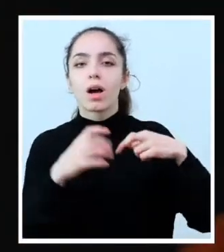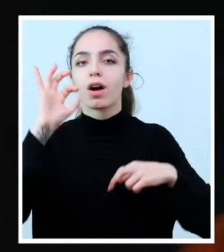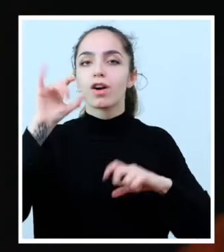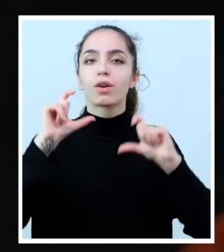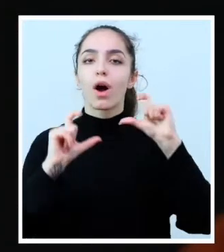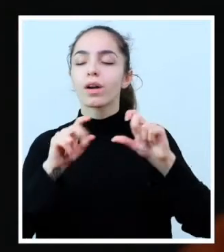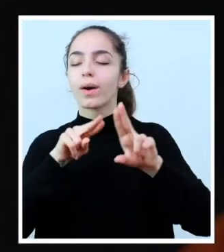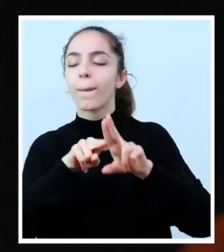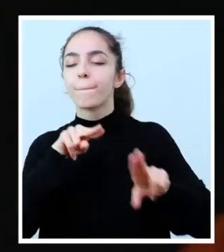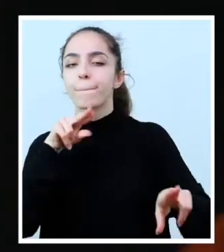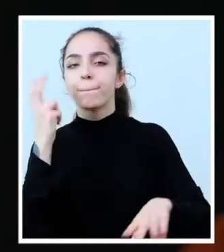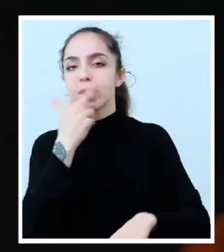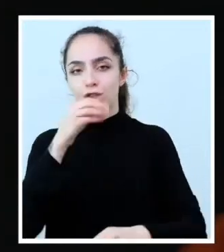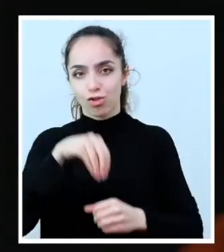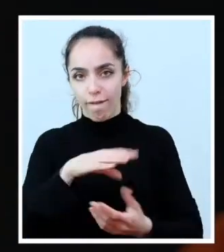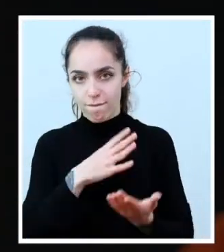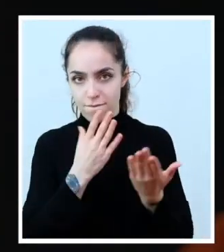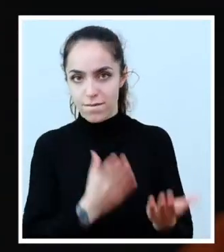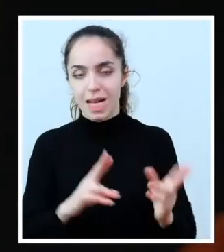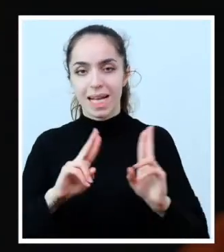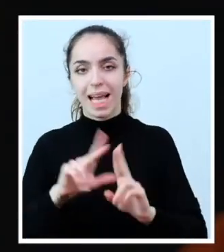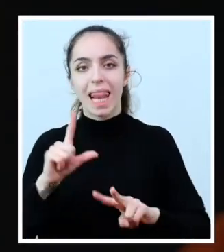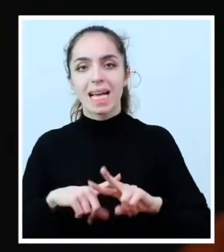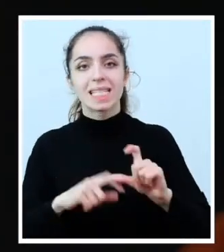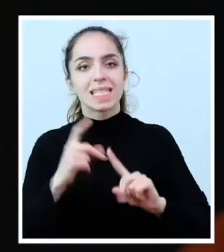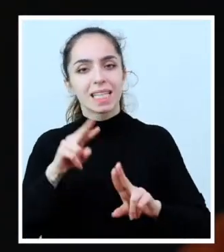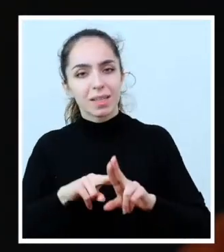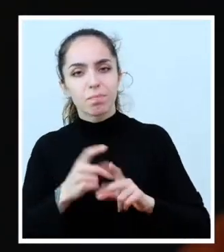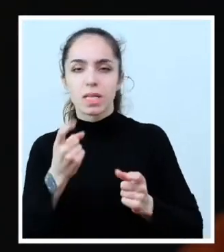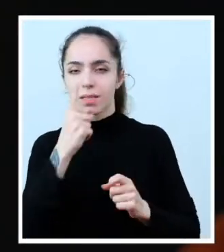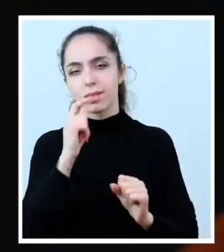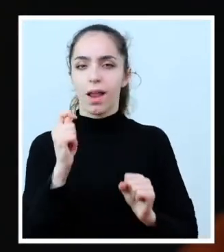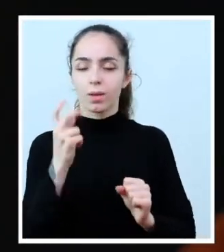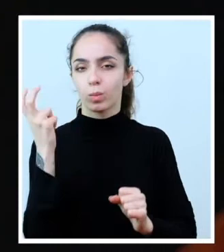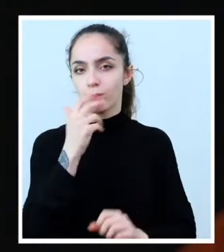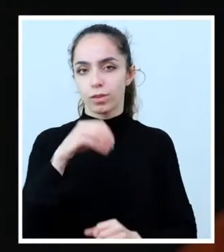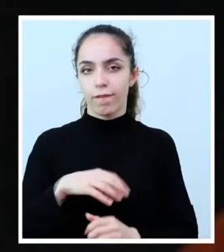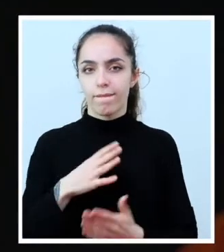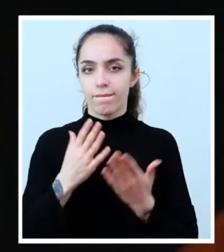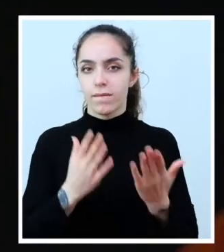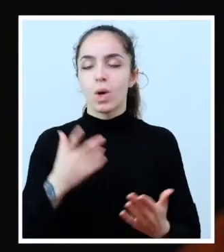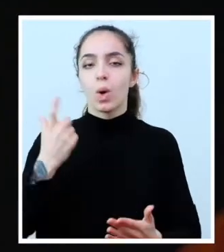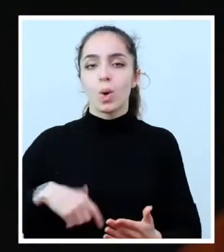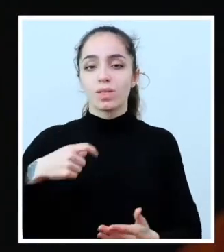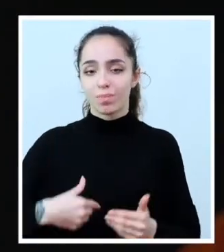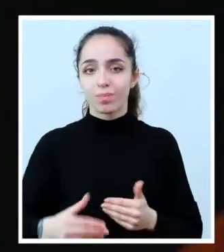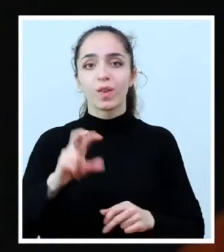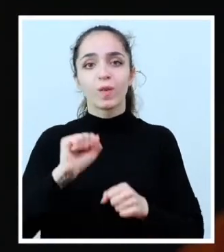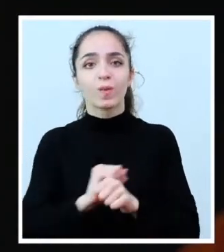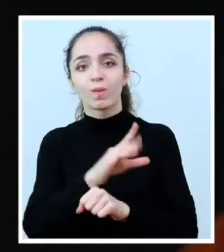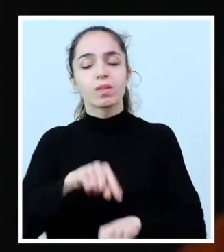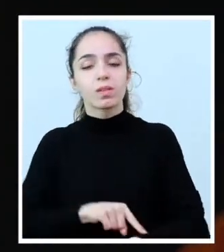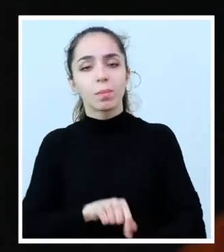içeriğine yakın klasik yapıdan çıkan biraz daha sert bir parça. Özellikle